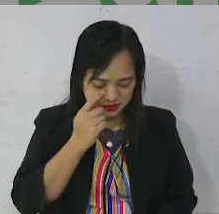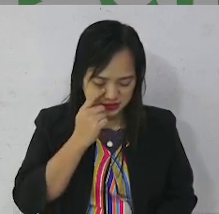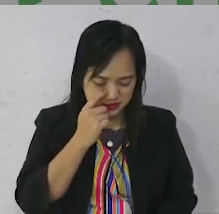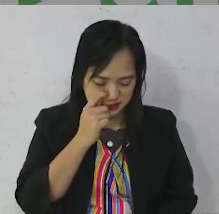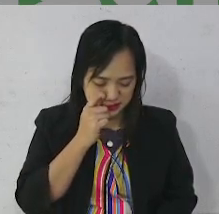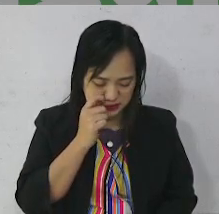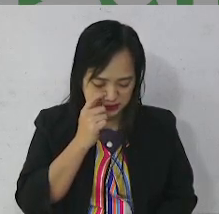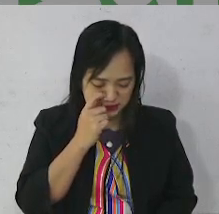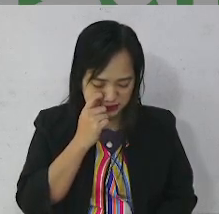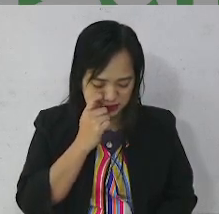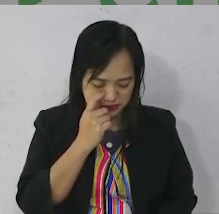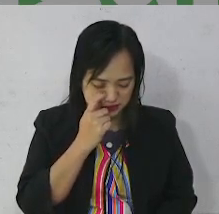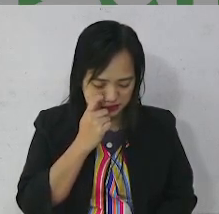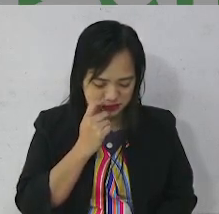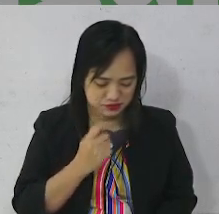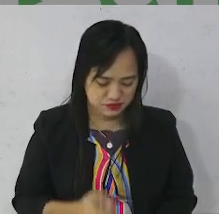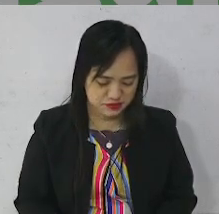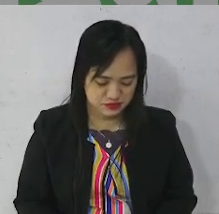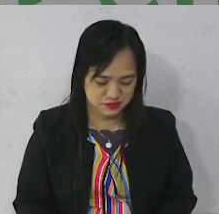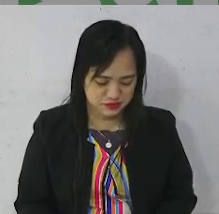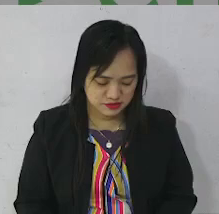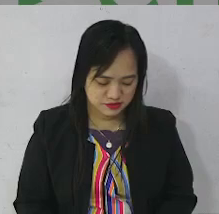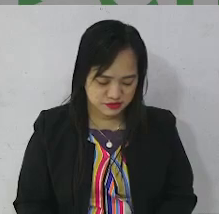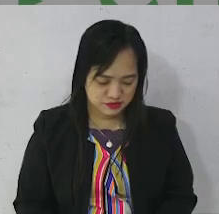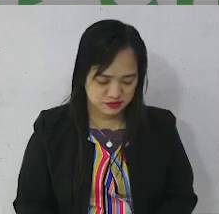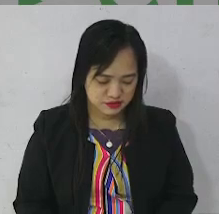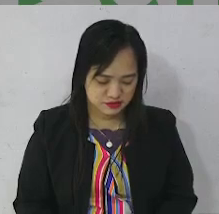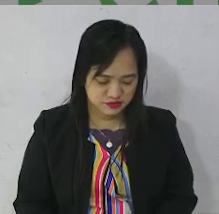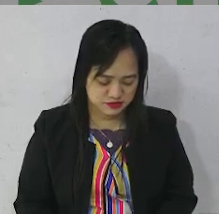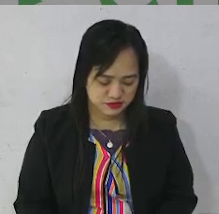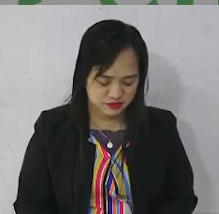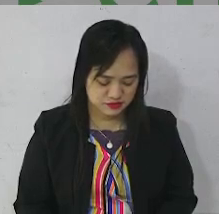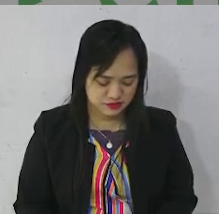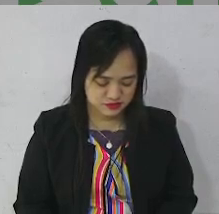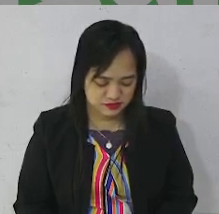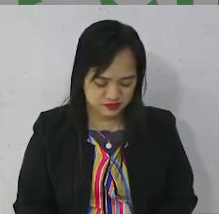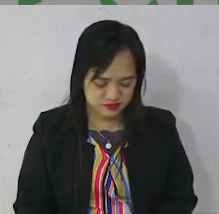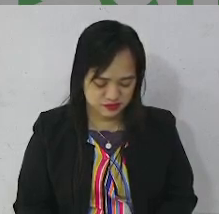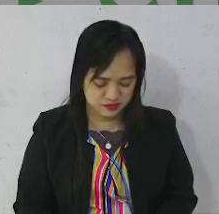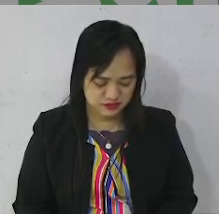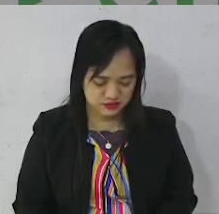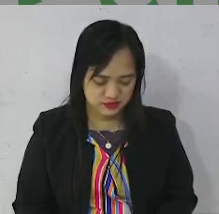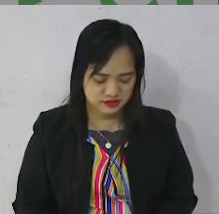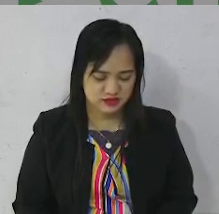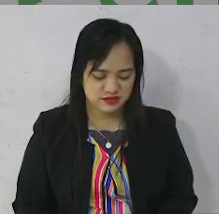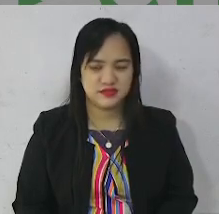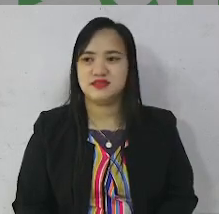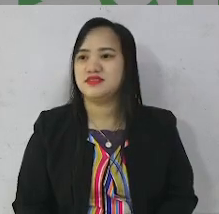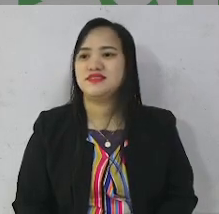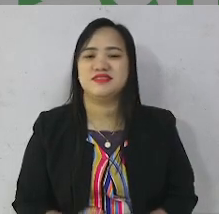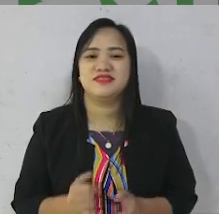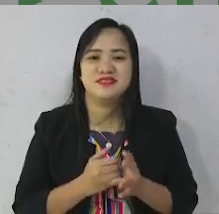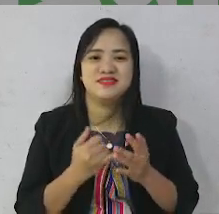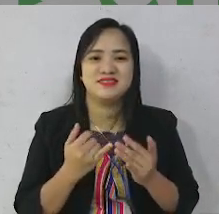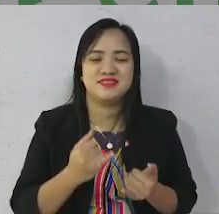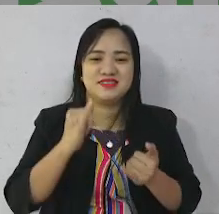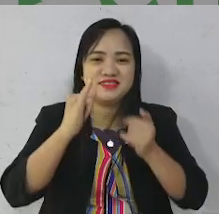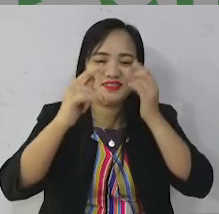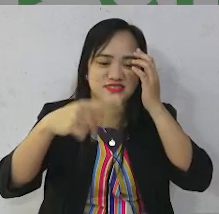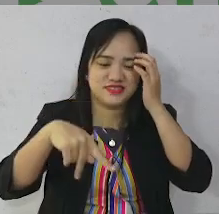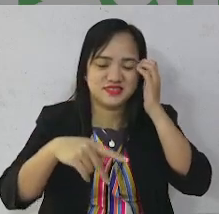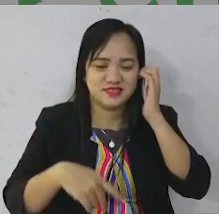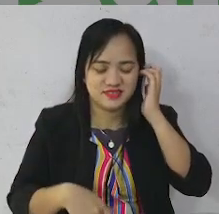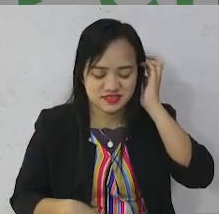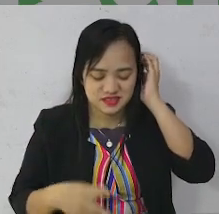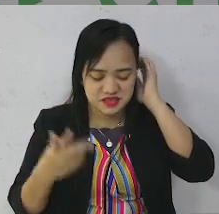dot dot dot O kailangan na Mam kasi paghiwalayin mo ma'am IP ito IP maraming